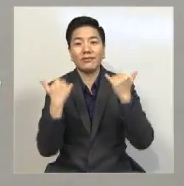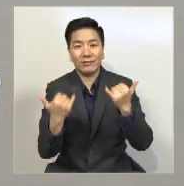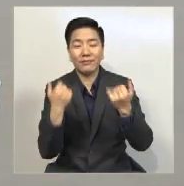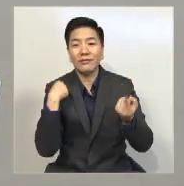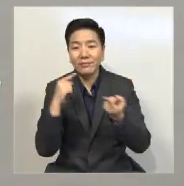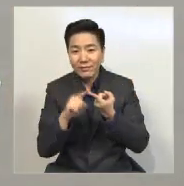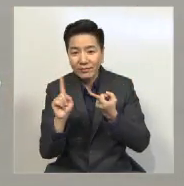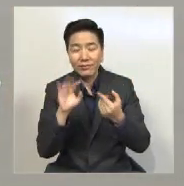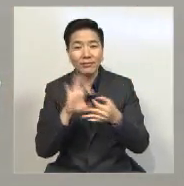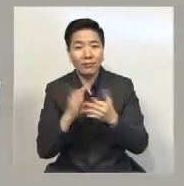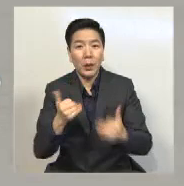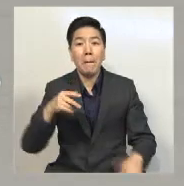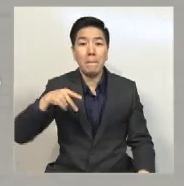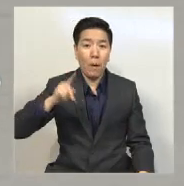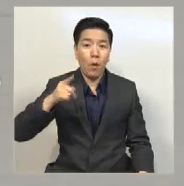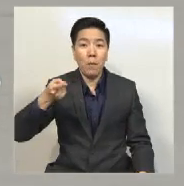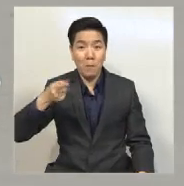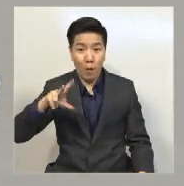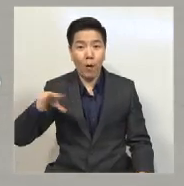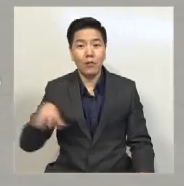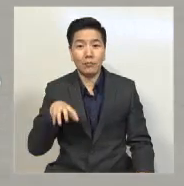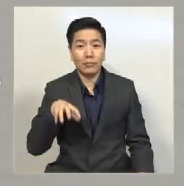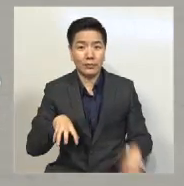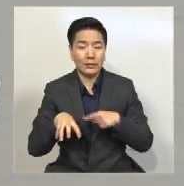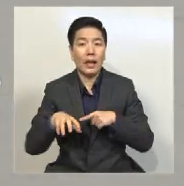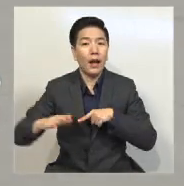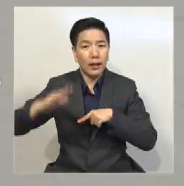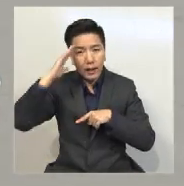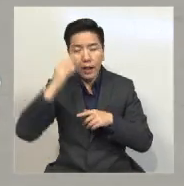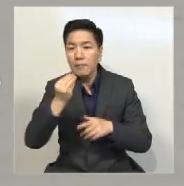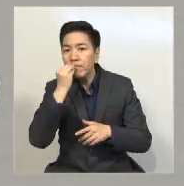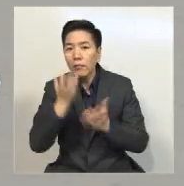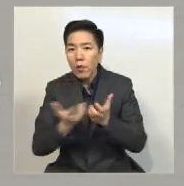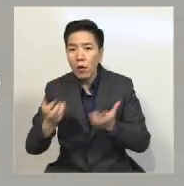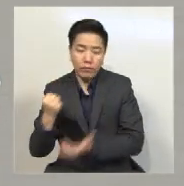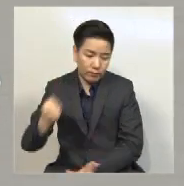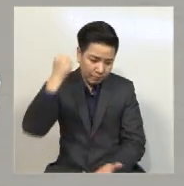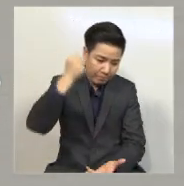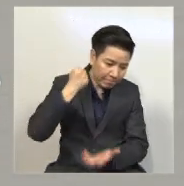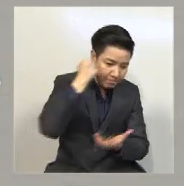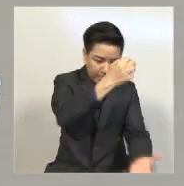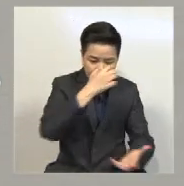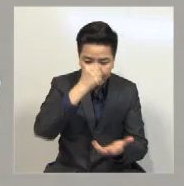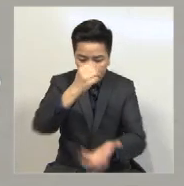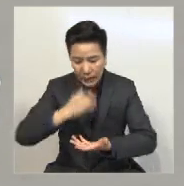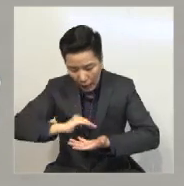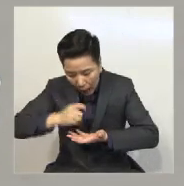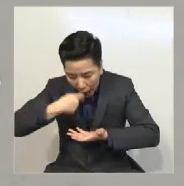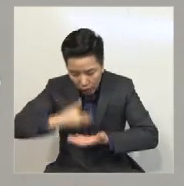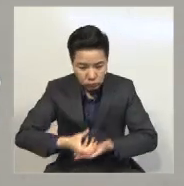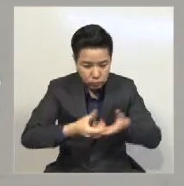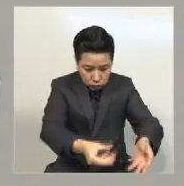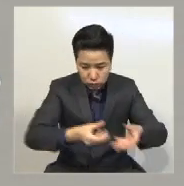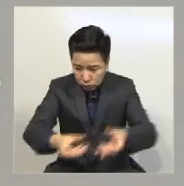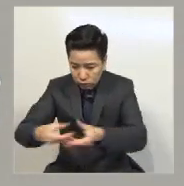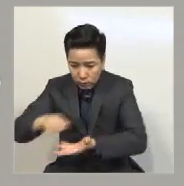ดในขณะที่ทางป้องกันและบรรเทาสาธารณภัยและหน่วยงานทางทหารเองก็นำอาหารและถุงยังชีพออกไปแจกจ่ายกับประชาชนที่ยังอยู่ในบ้านที่ถูกน้ำท่ว